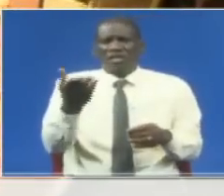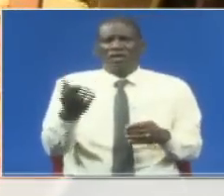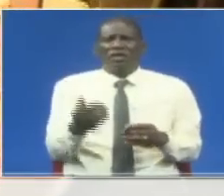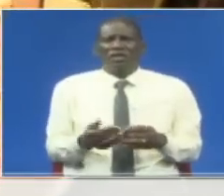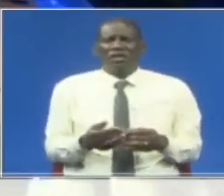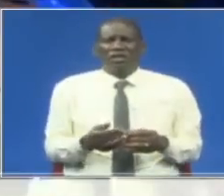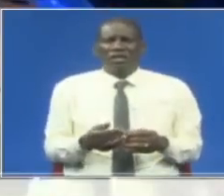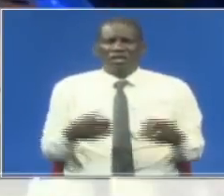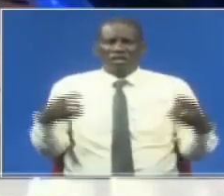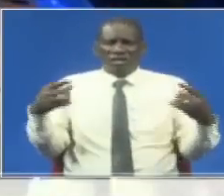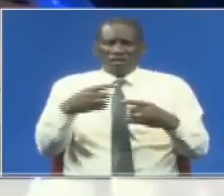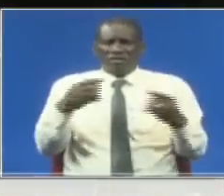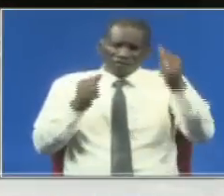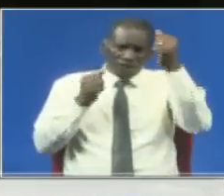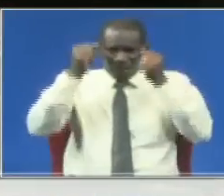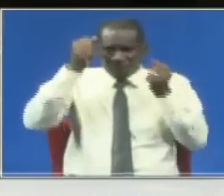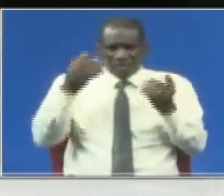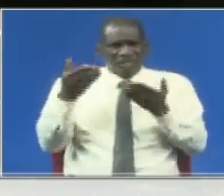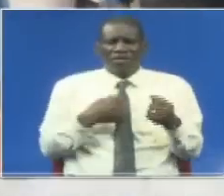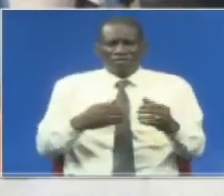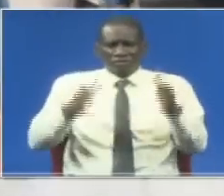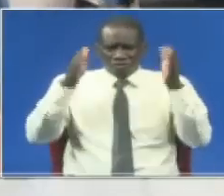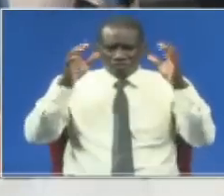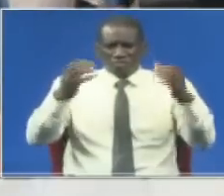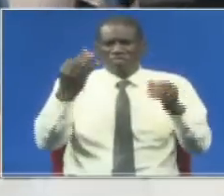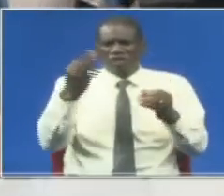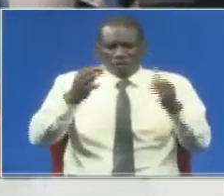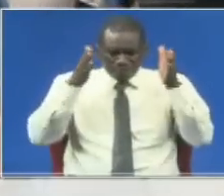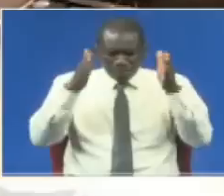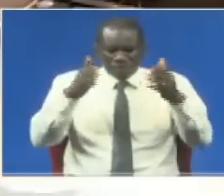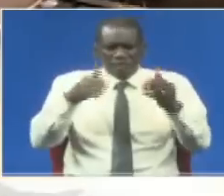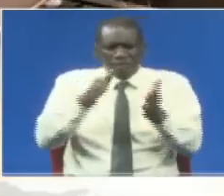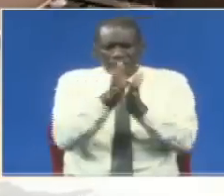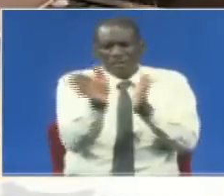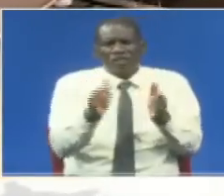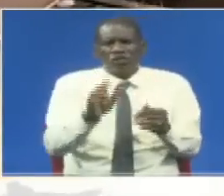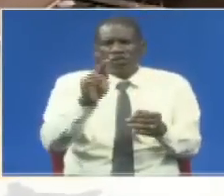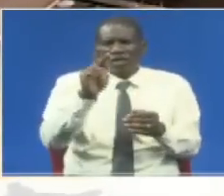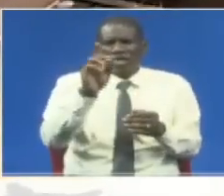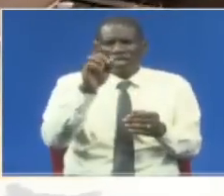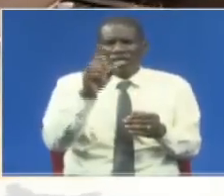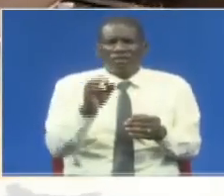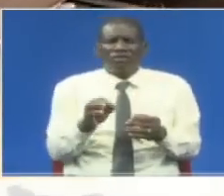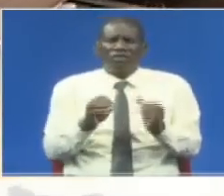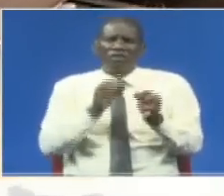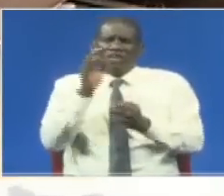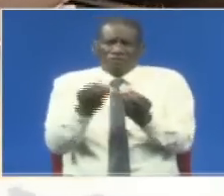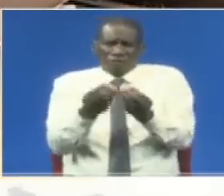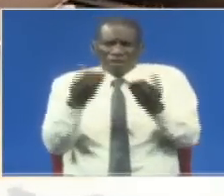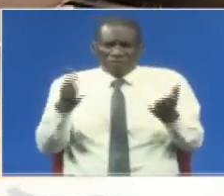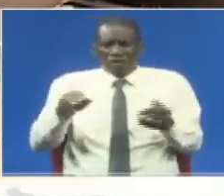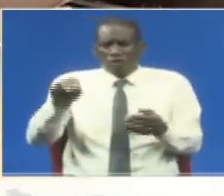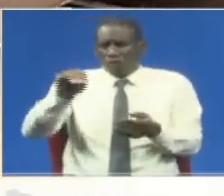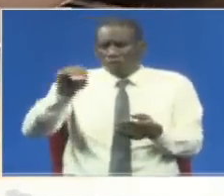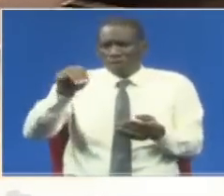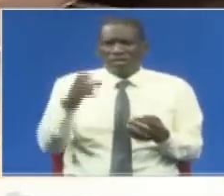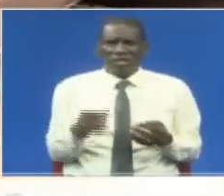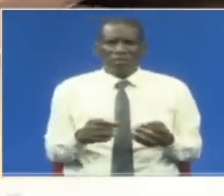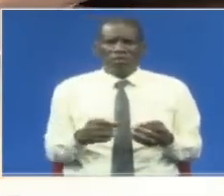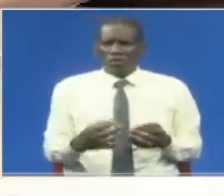magwanda na vifaa vya kijeshi lina vikosi vikuu vitatu vya KDF. Na ijapo mengi ya makavazi ni ya